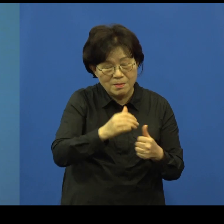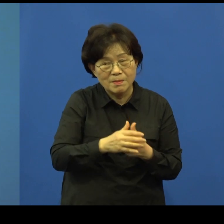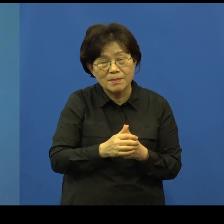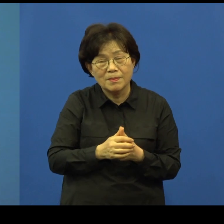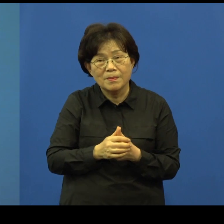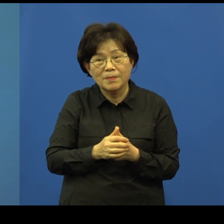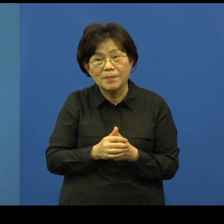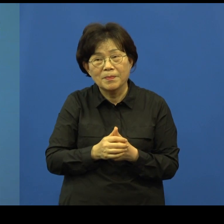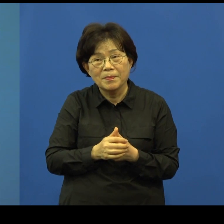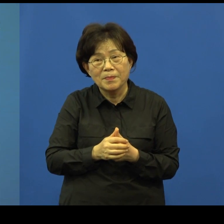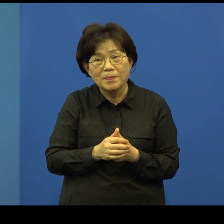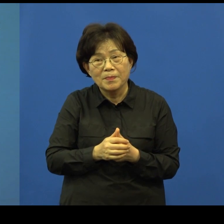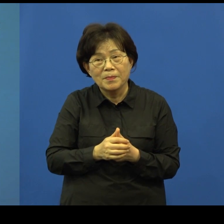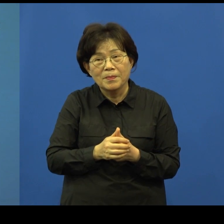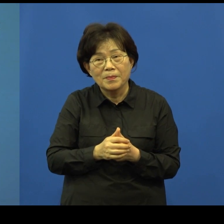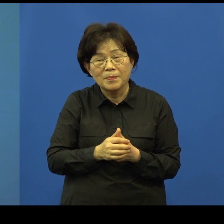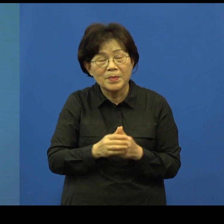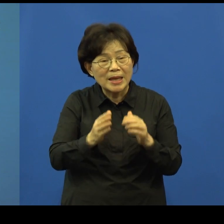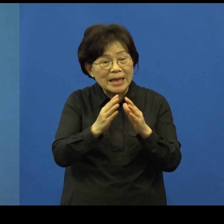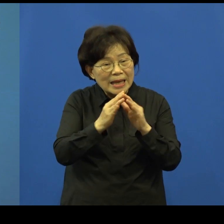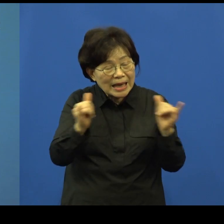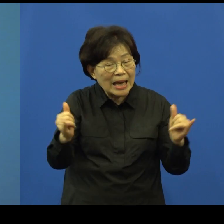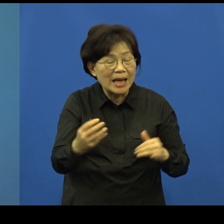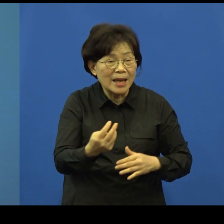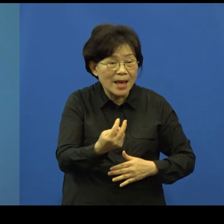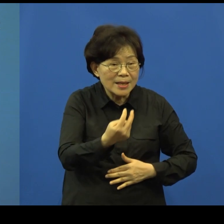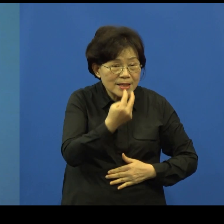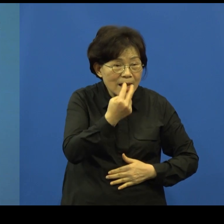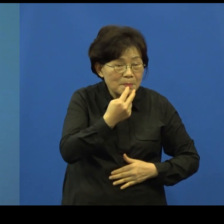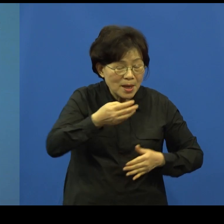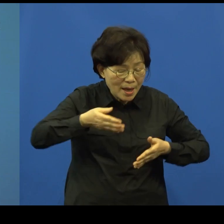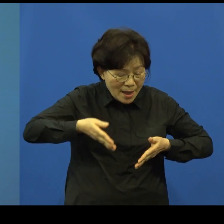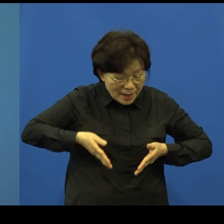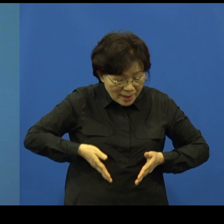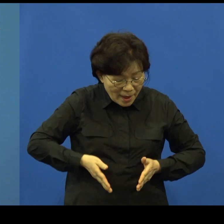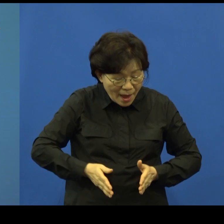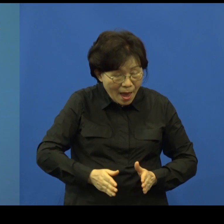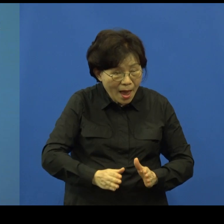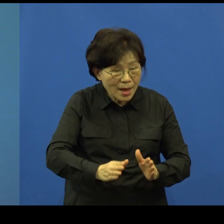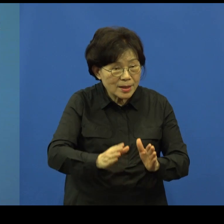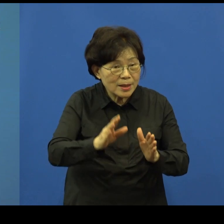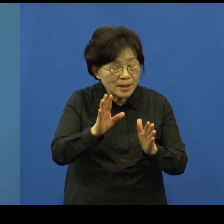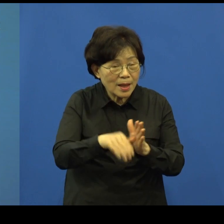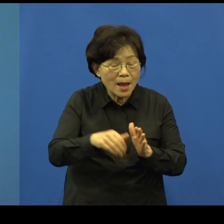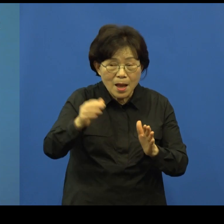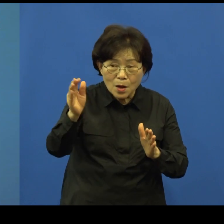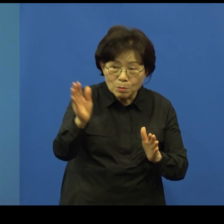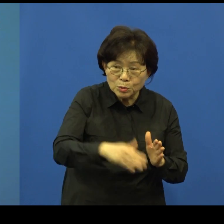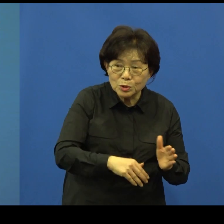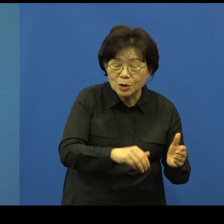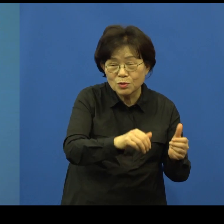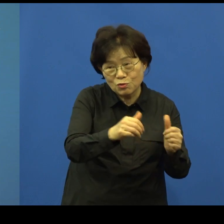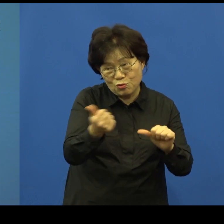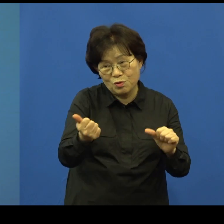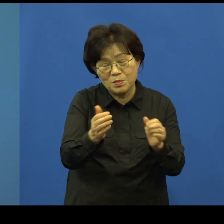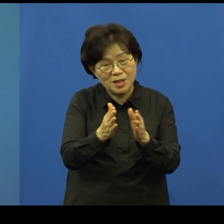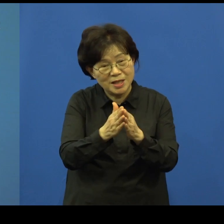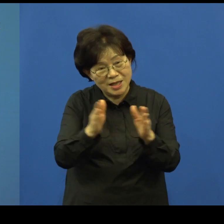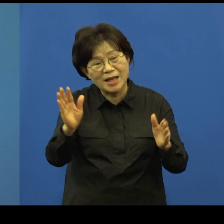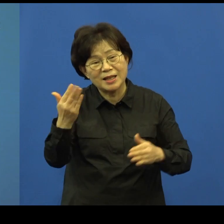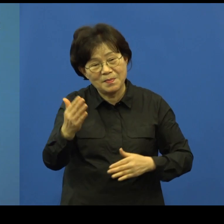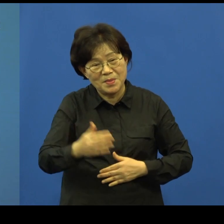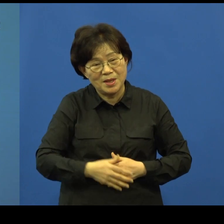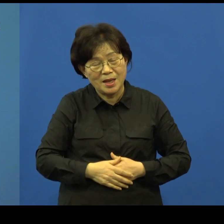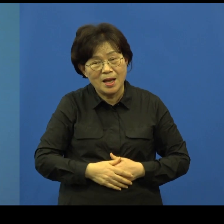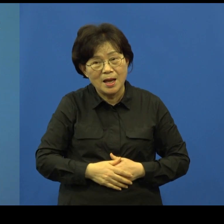거예요. 그게 이 인간의 생명이 탄생되는, 태아에 탄생되는 순간부터 죽음이 작동되고 있어요. 태